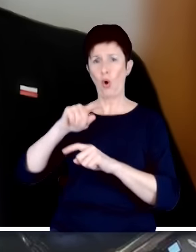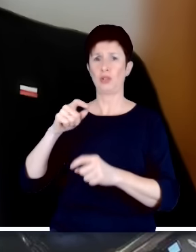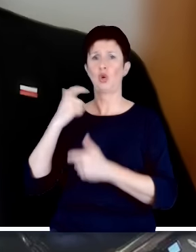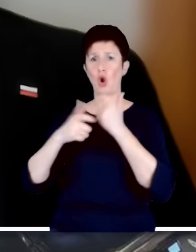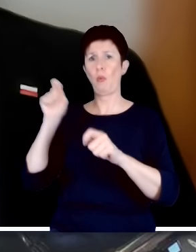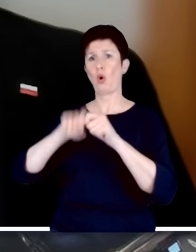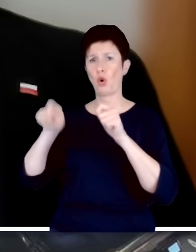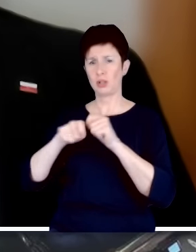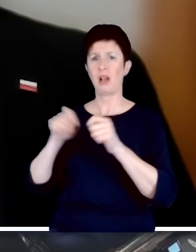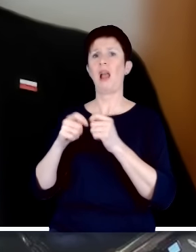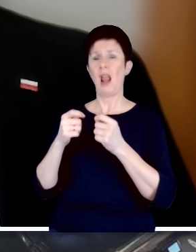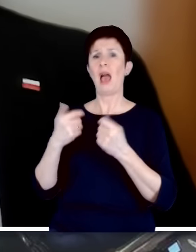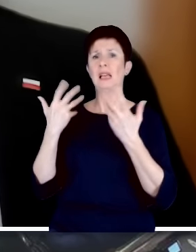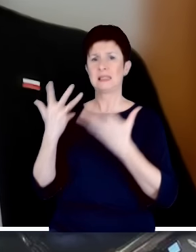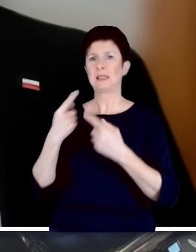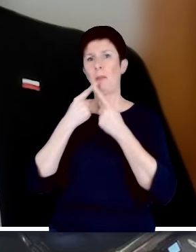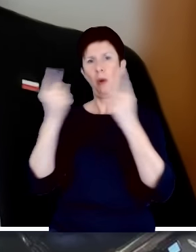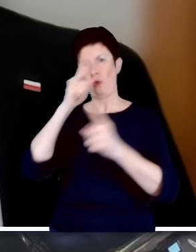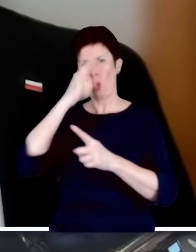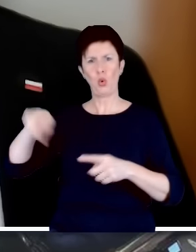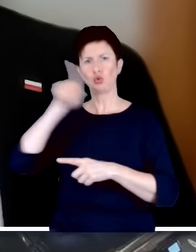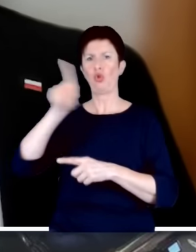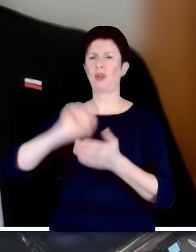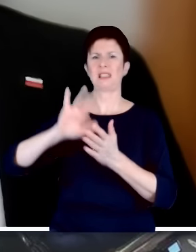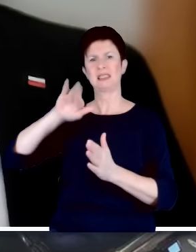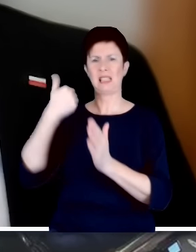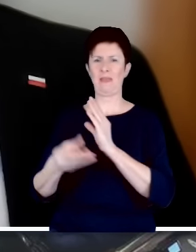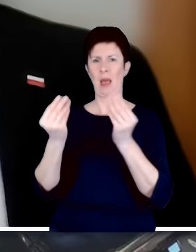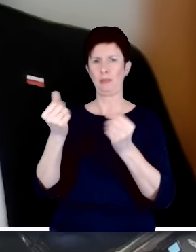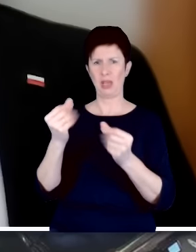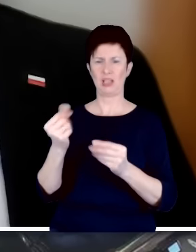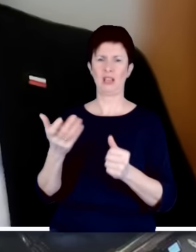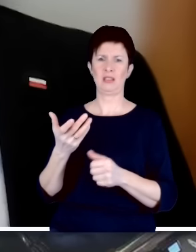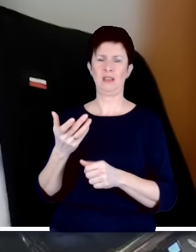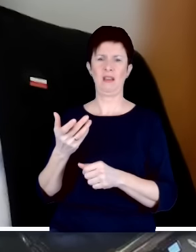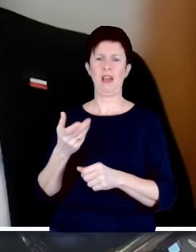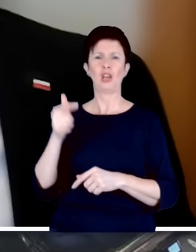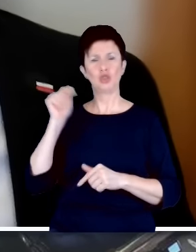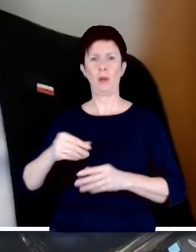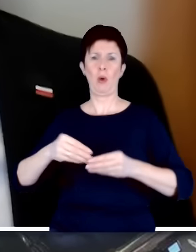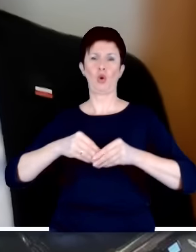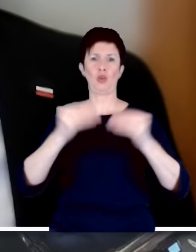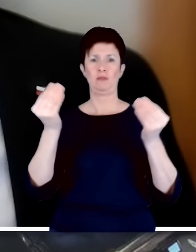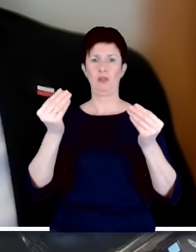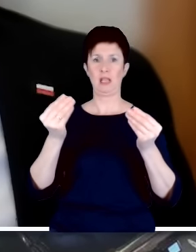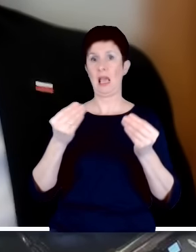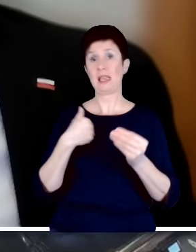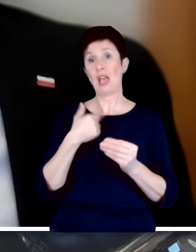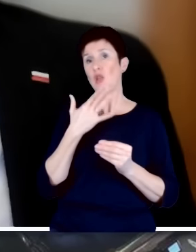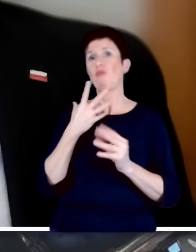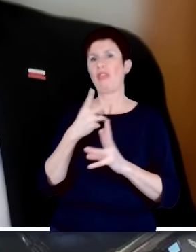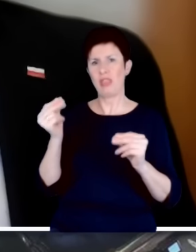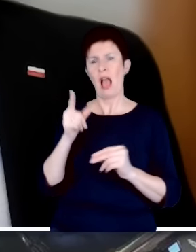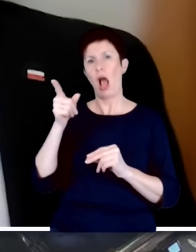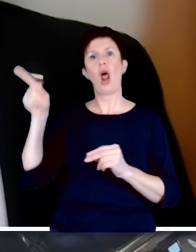żeby wmówić opinii publicznej, że to jest wyrzucanie pieniędzy w błoto, megalomania, a należy rozwijać, ja nie mówię, że nie należy, ale w ich ocenie